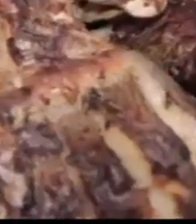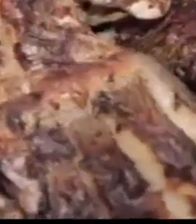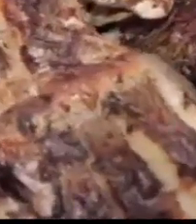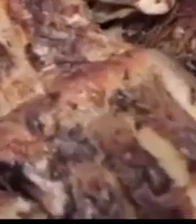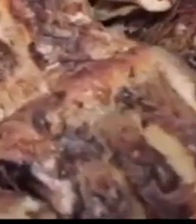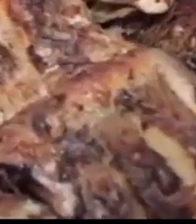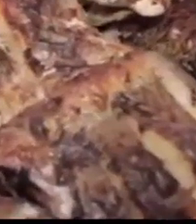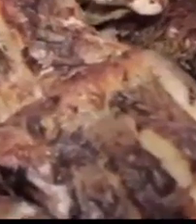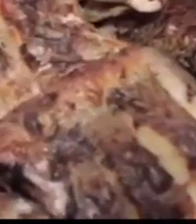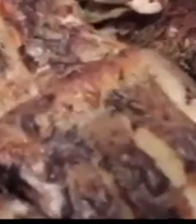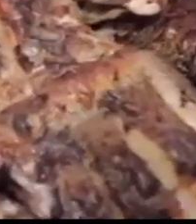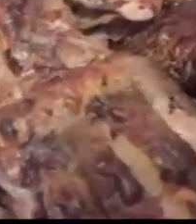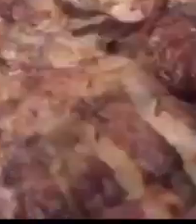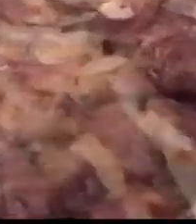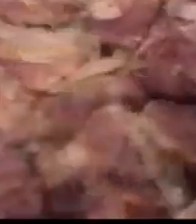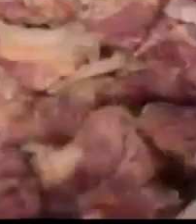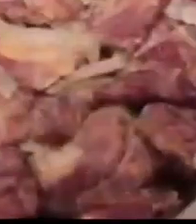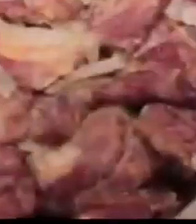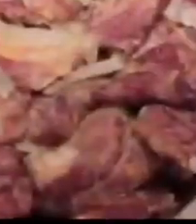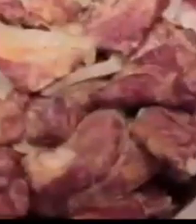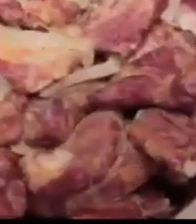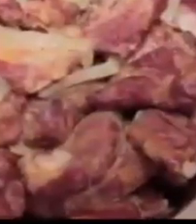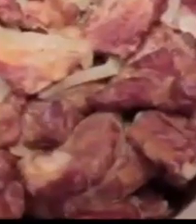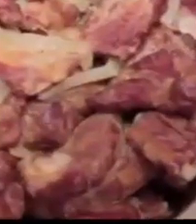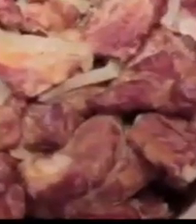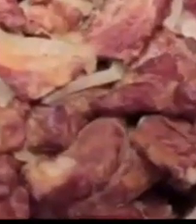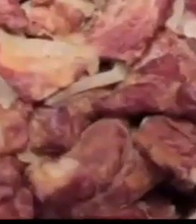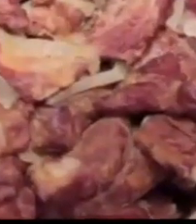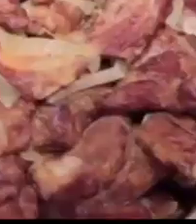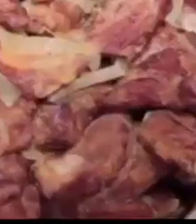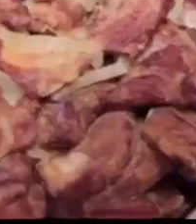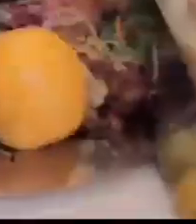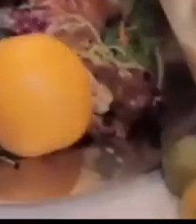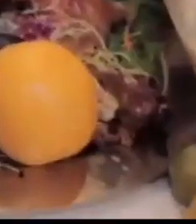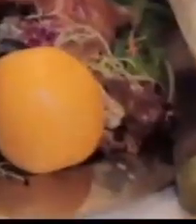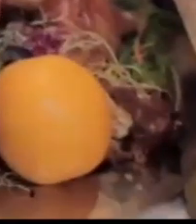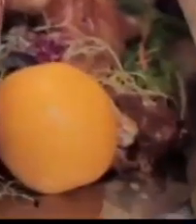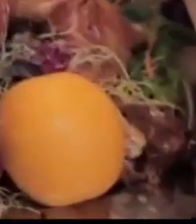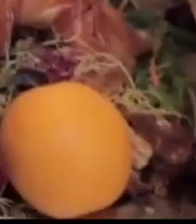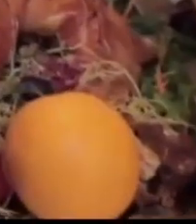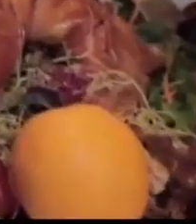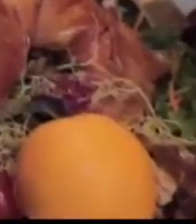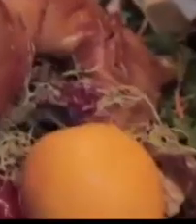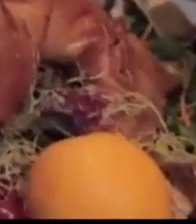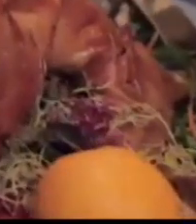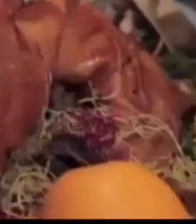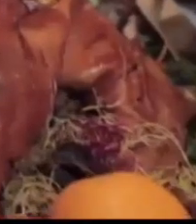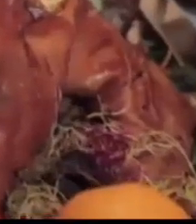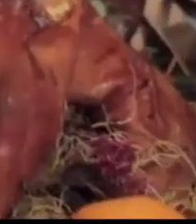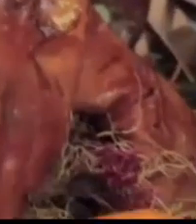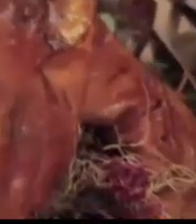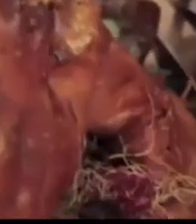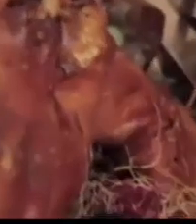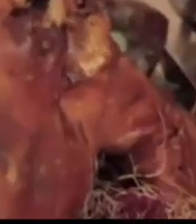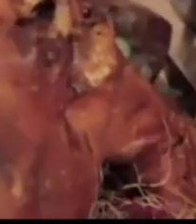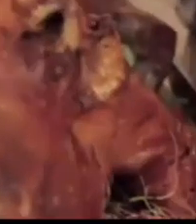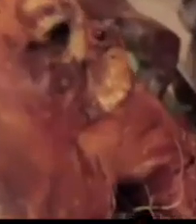en passant par les akouskis et le traiteur qu'il faut. Vous avez toutes les